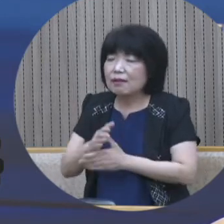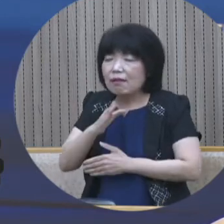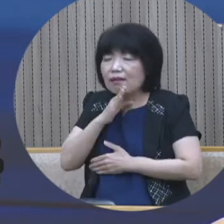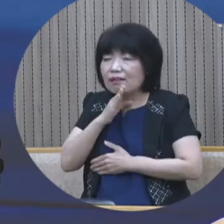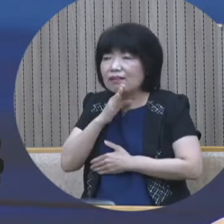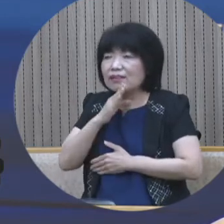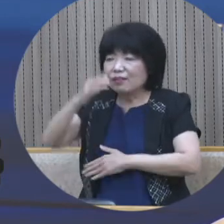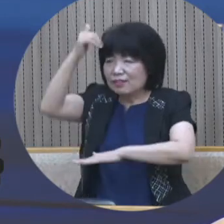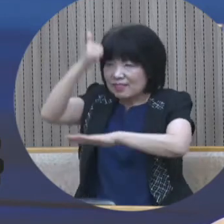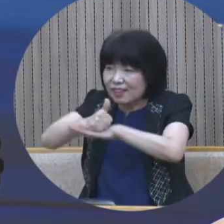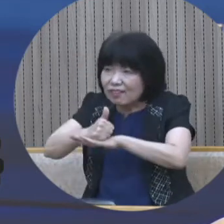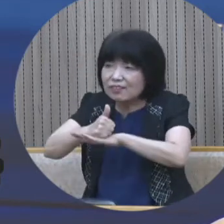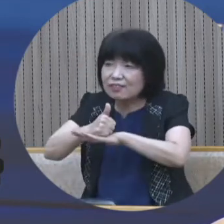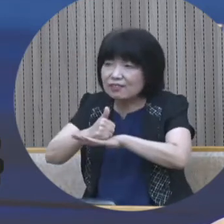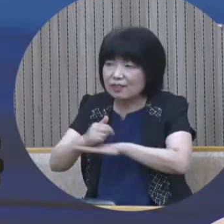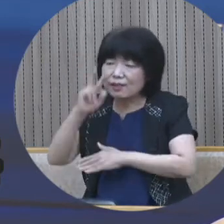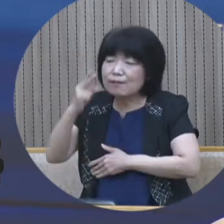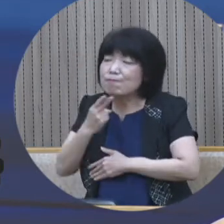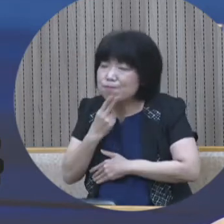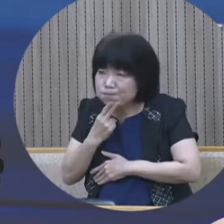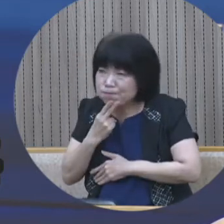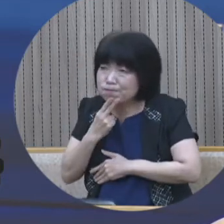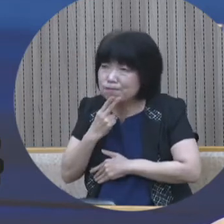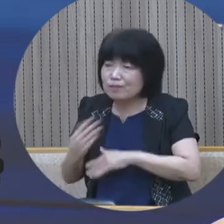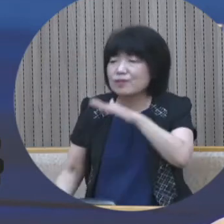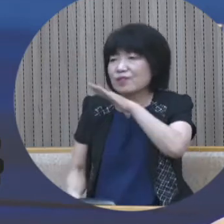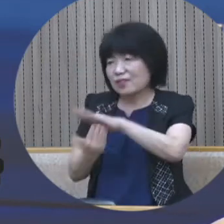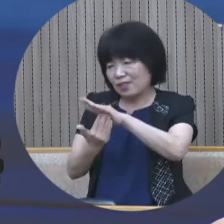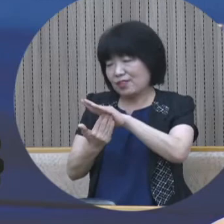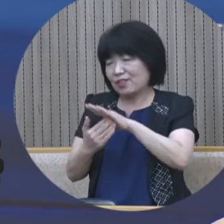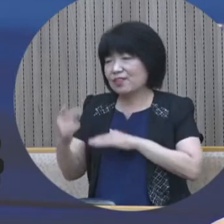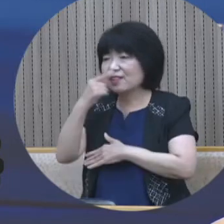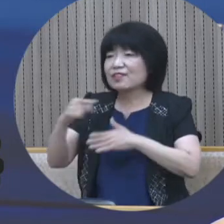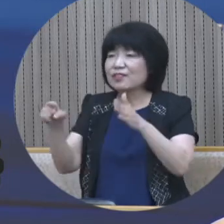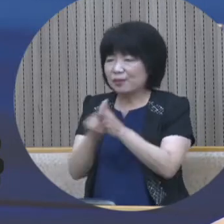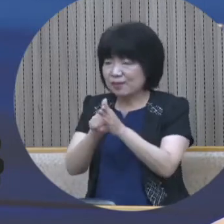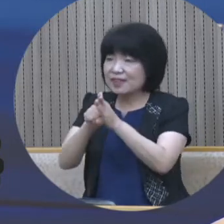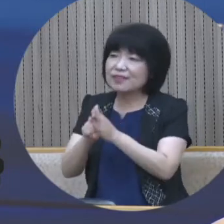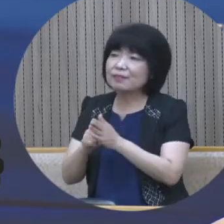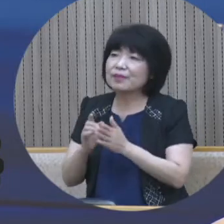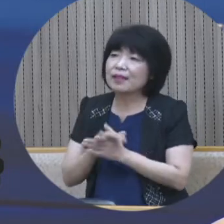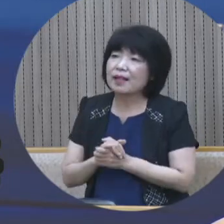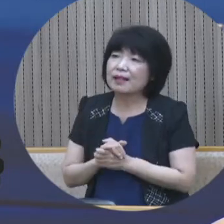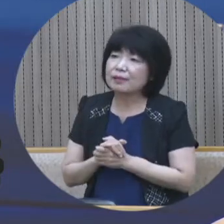마침내 결국 틀림없이 이루어내실 줄로 믿습니다.